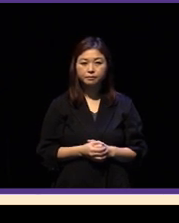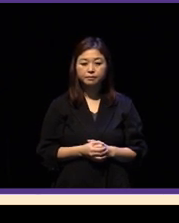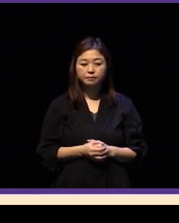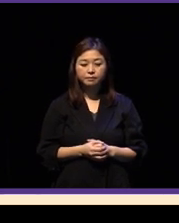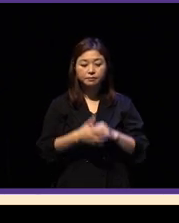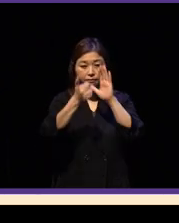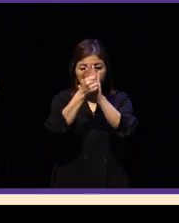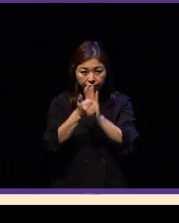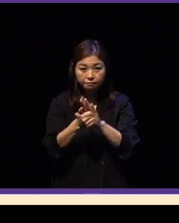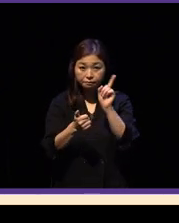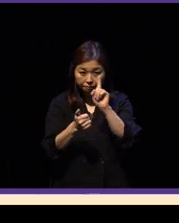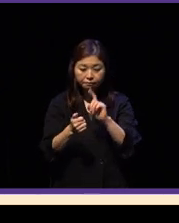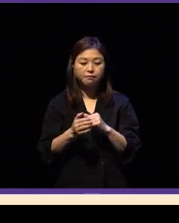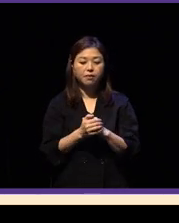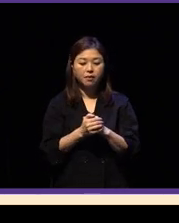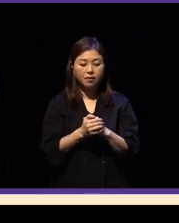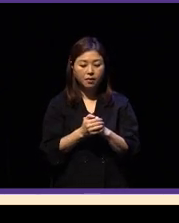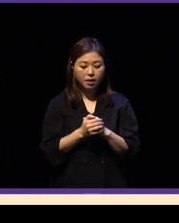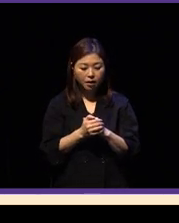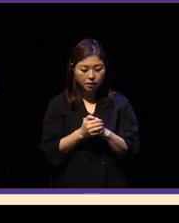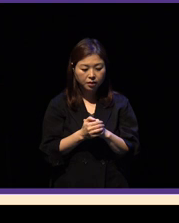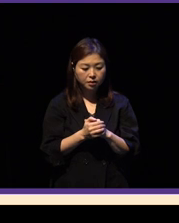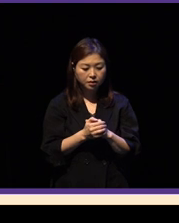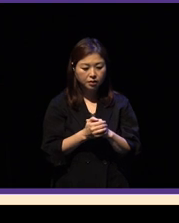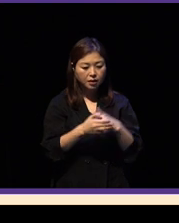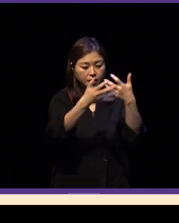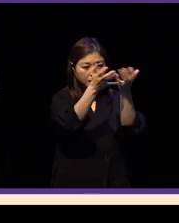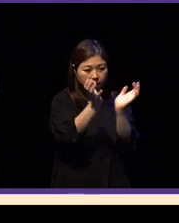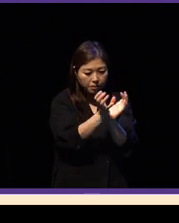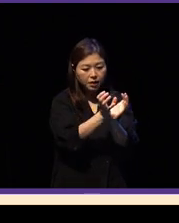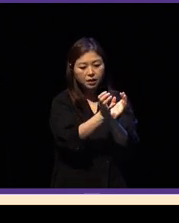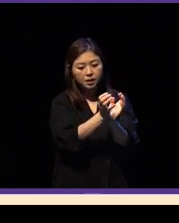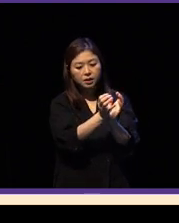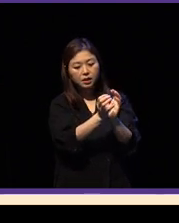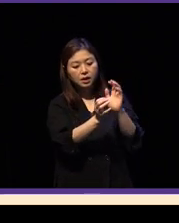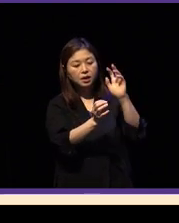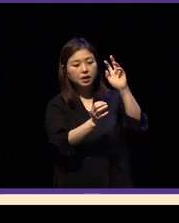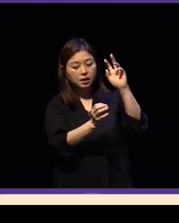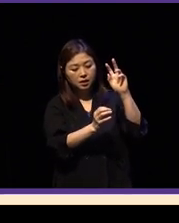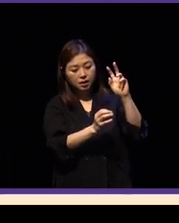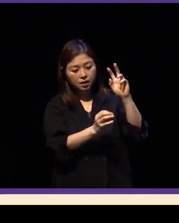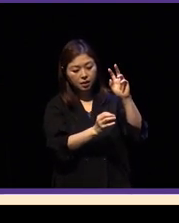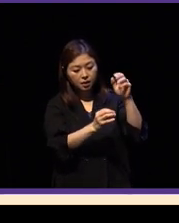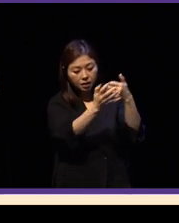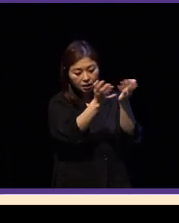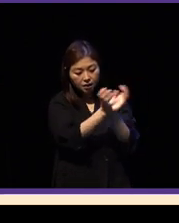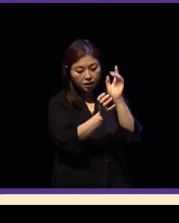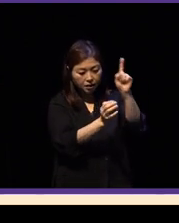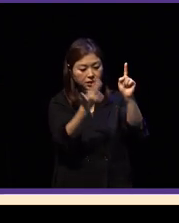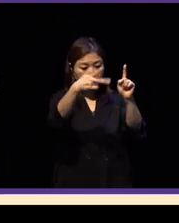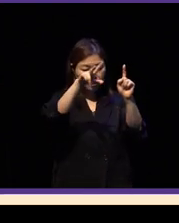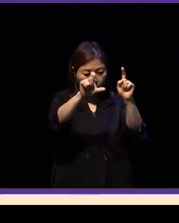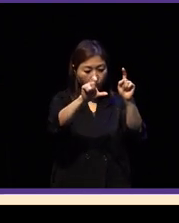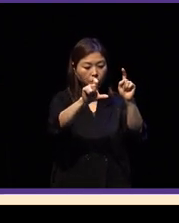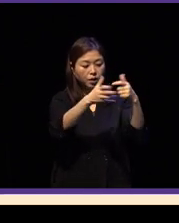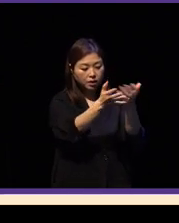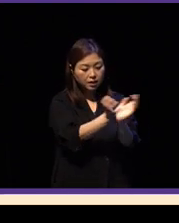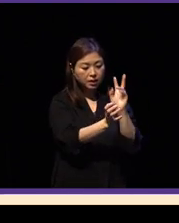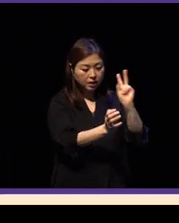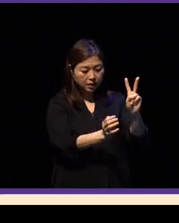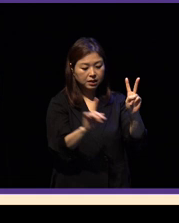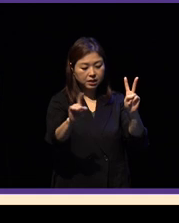같은 경우는 75건 내외, 밴드 2 같은 경우 10건 내외, 밴드 3 같은 경우 6건 내외 해서 총